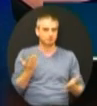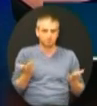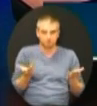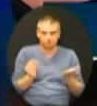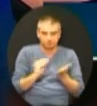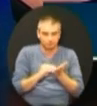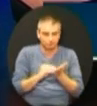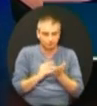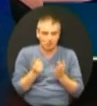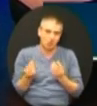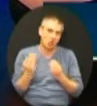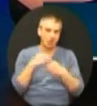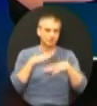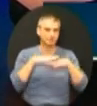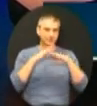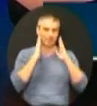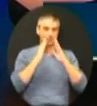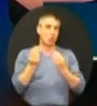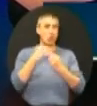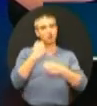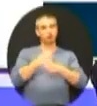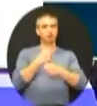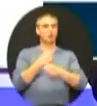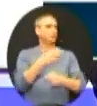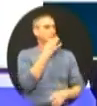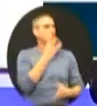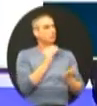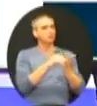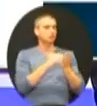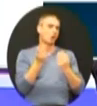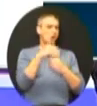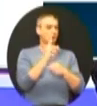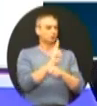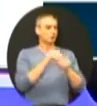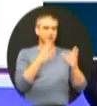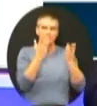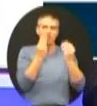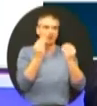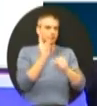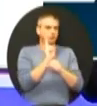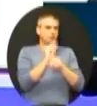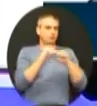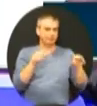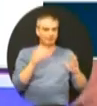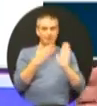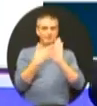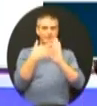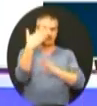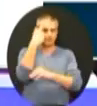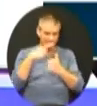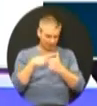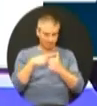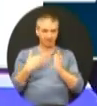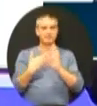למה צריך עוד משרת אימון עוד גוב נשאל אחרת למה צריך עוד שומר סף יש הרי כל כך הרבה שומרי סף יש את מבקר המדינה